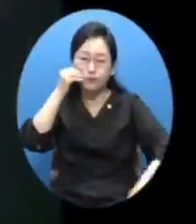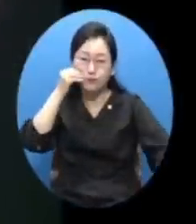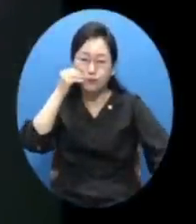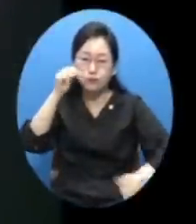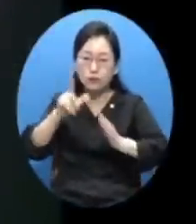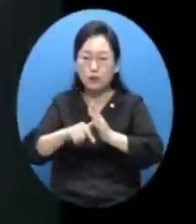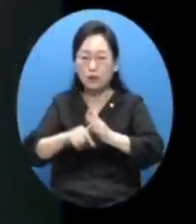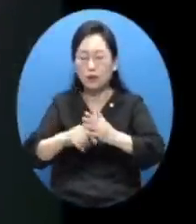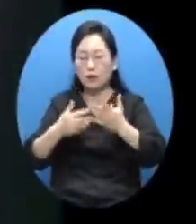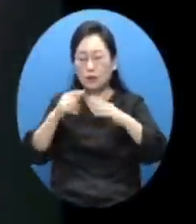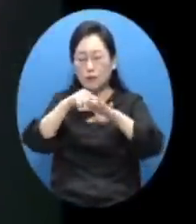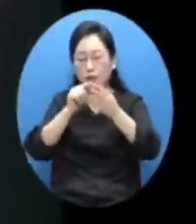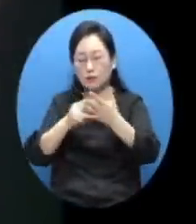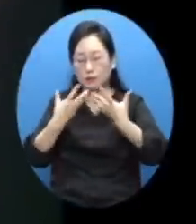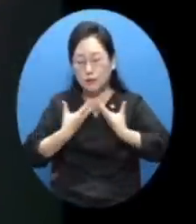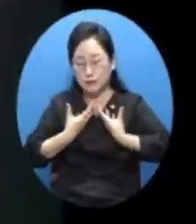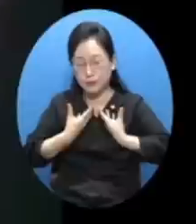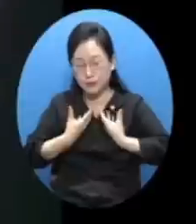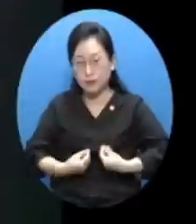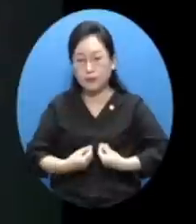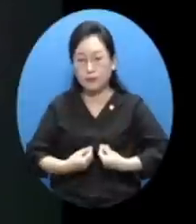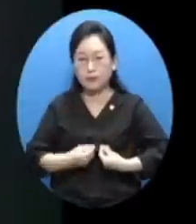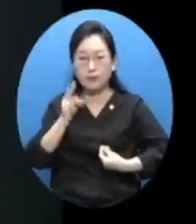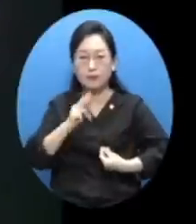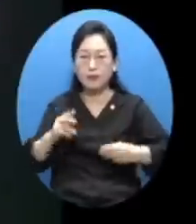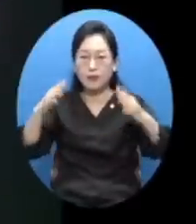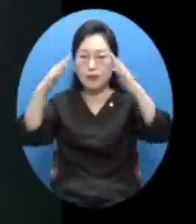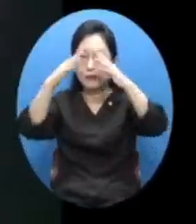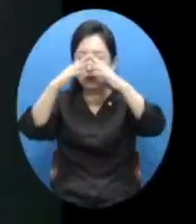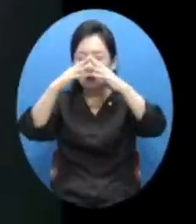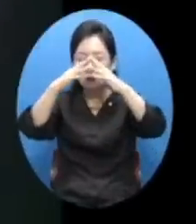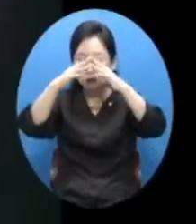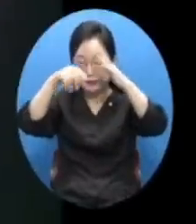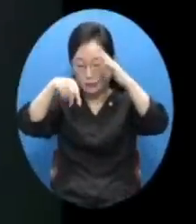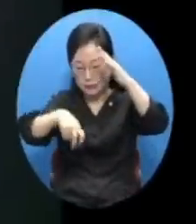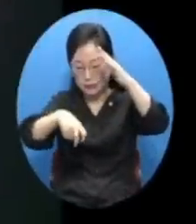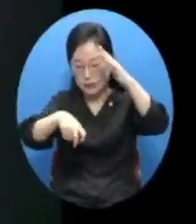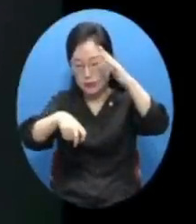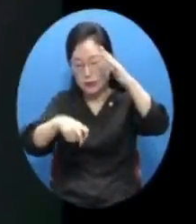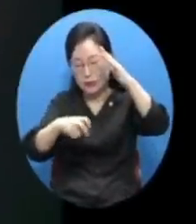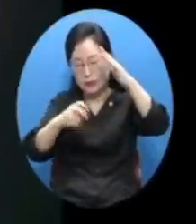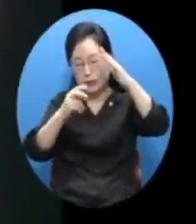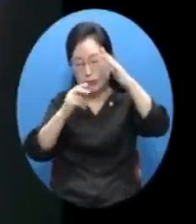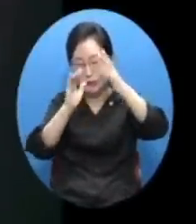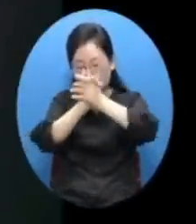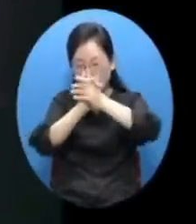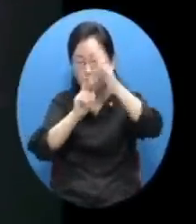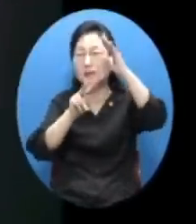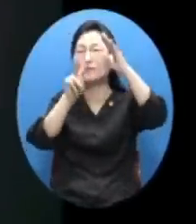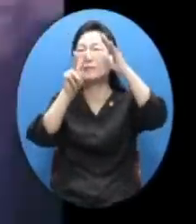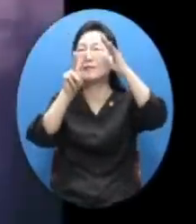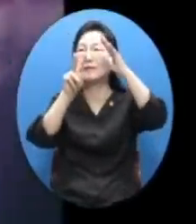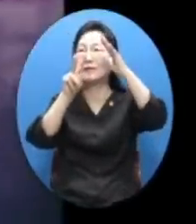절망이 엄습해 와서 이 철골 밑에서 기도하면서 차라리 철골이 무너져서 내가